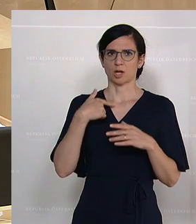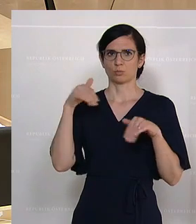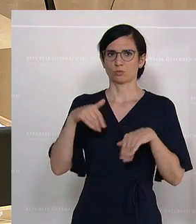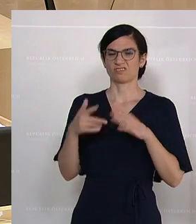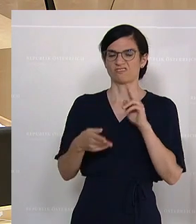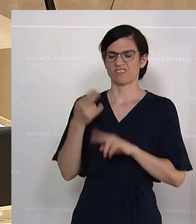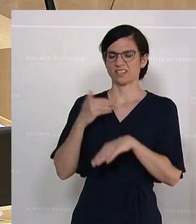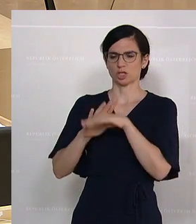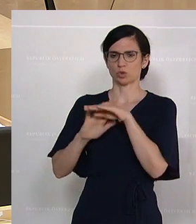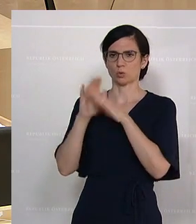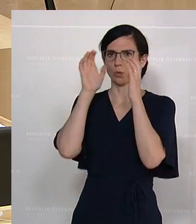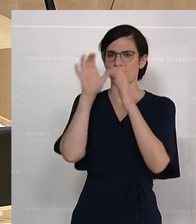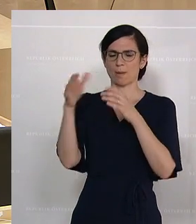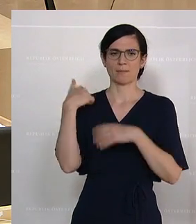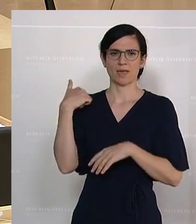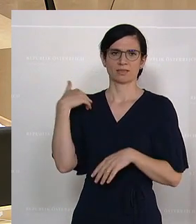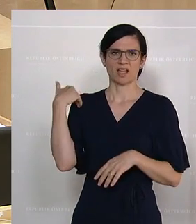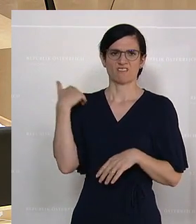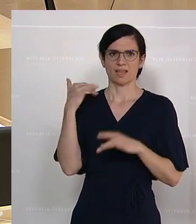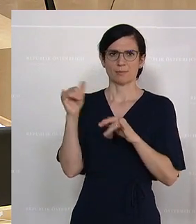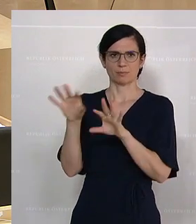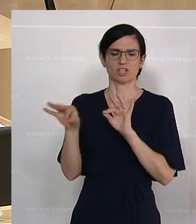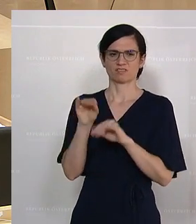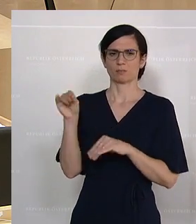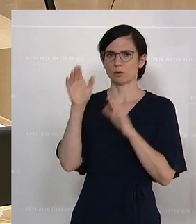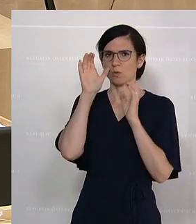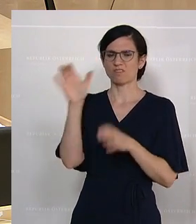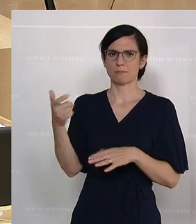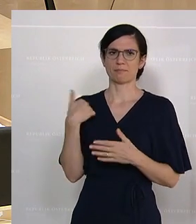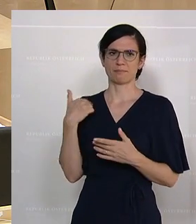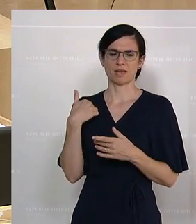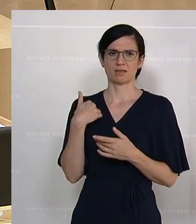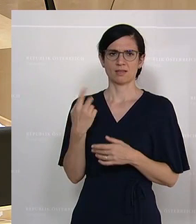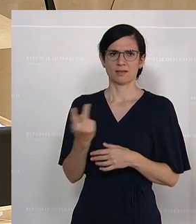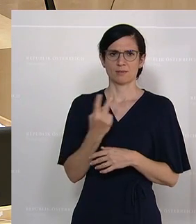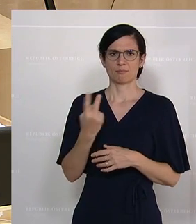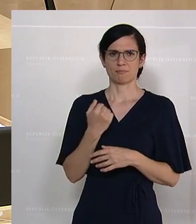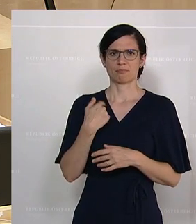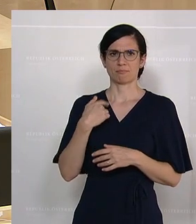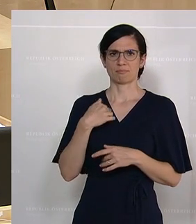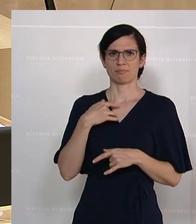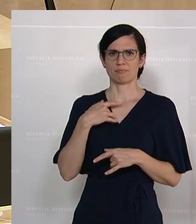heizkosten bezahlen sollen so pucher am wort ist christian hafenecker von der apple